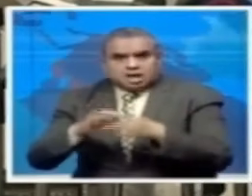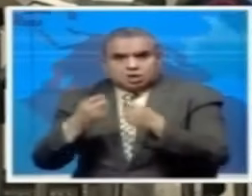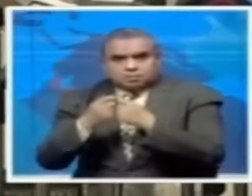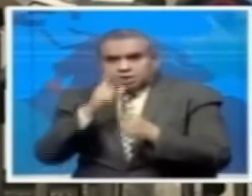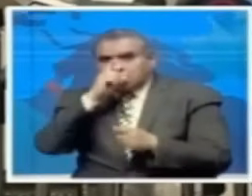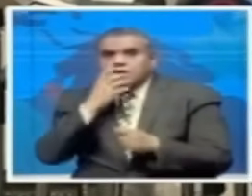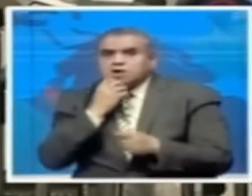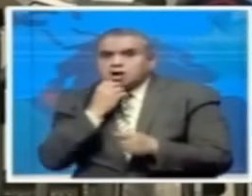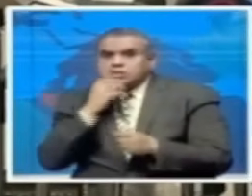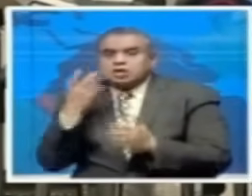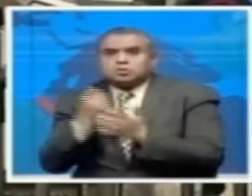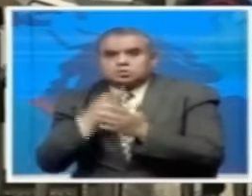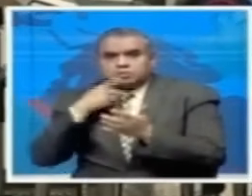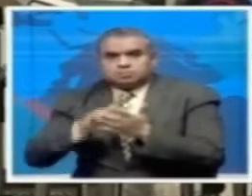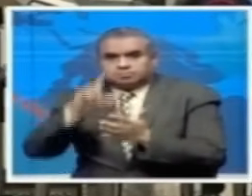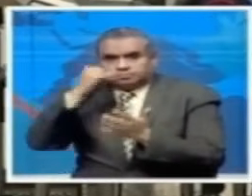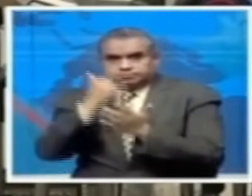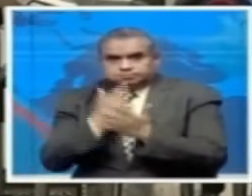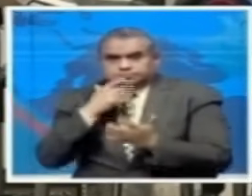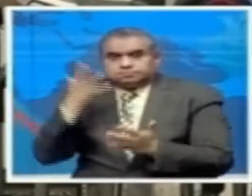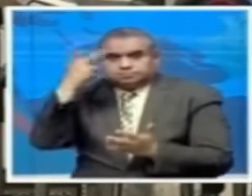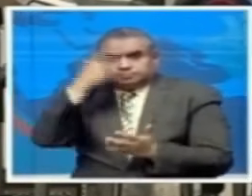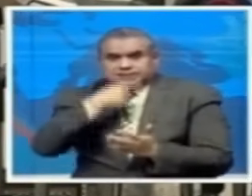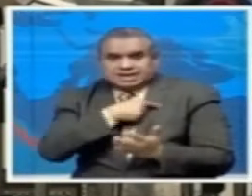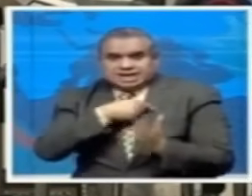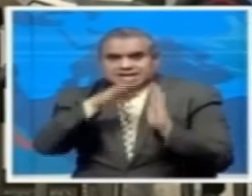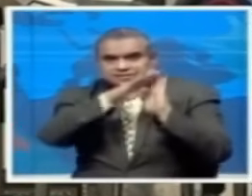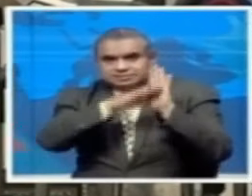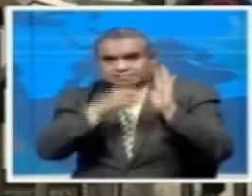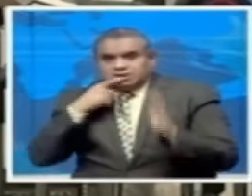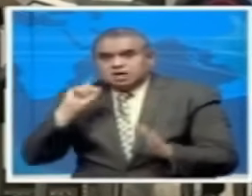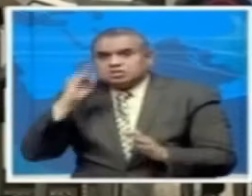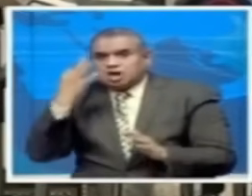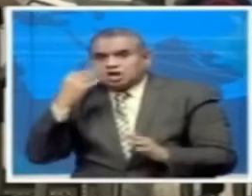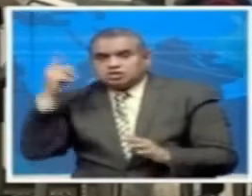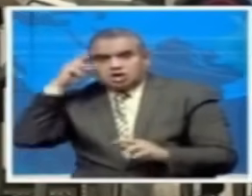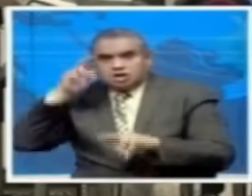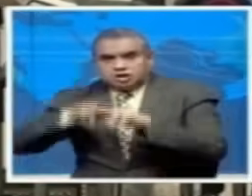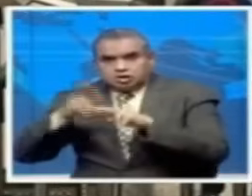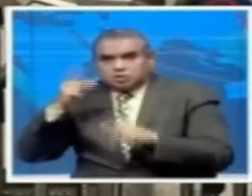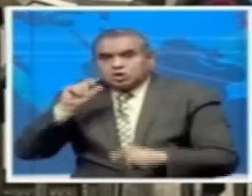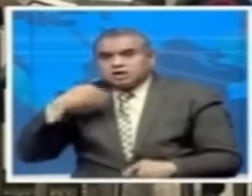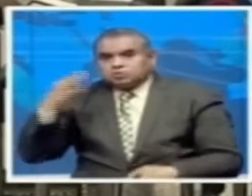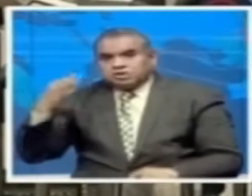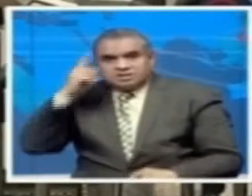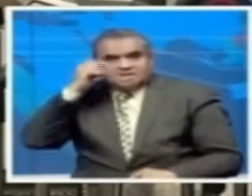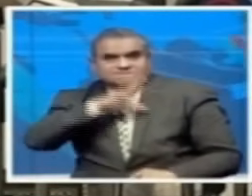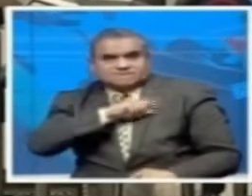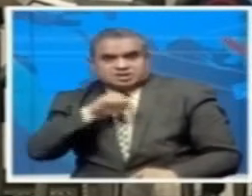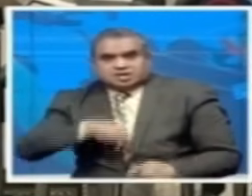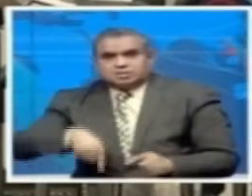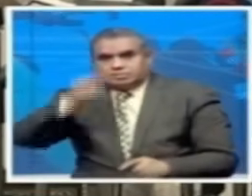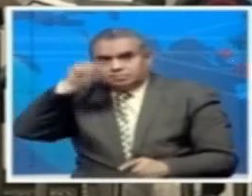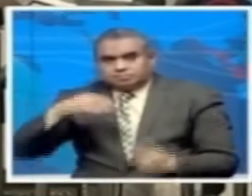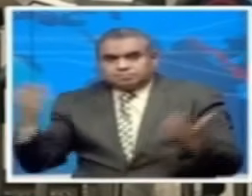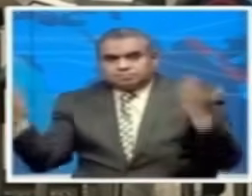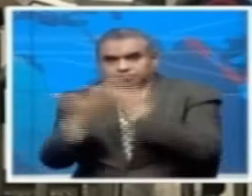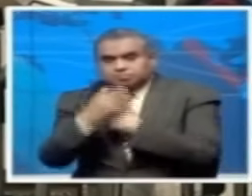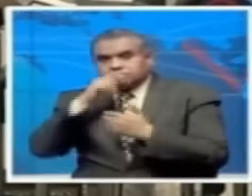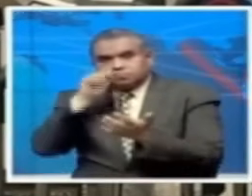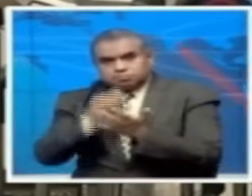قطر، وتعلن تسلم قائمة ب13 إسرائيليا و39 فلسطينيا من